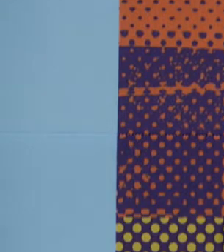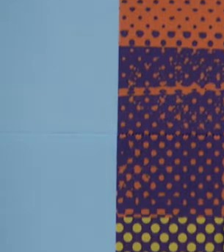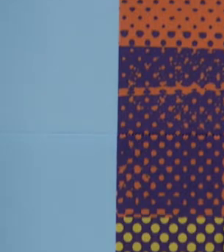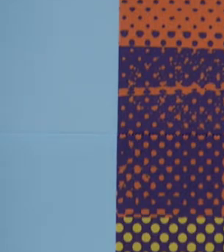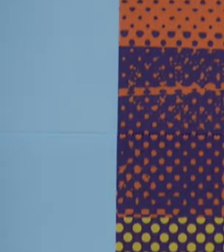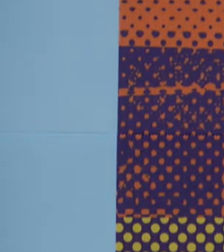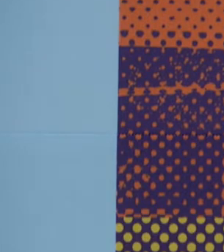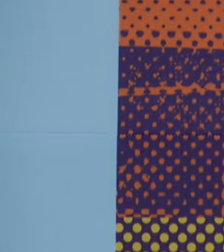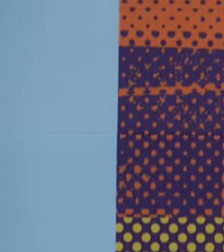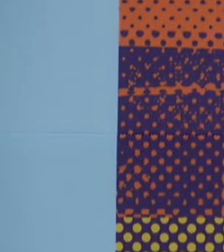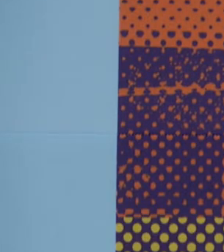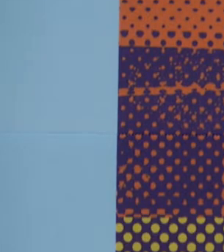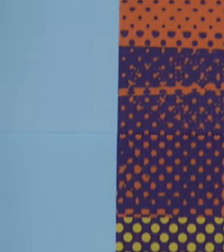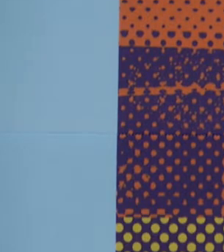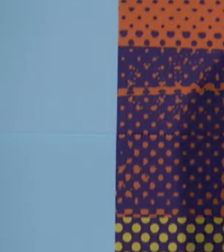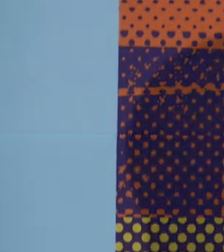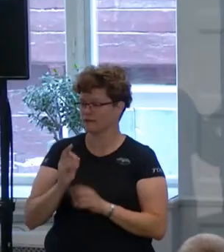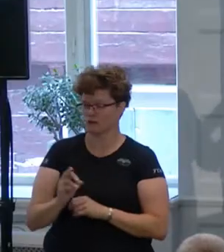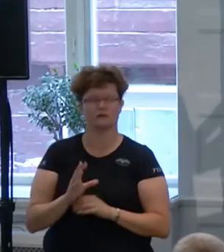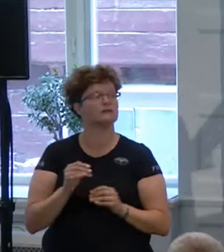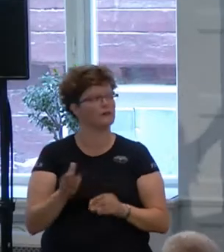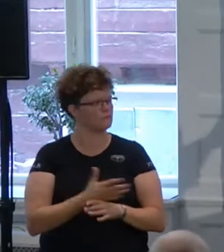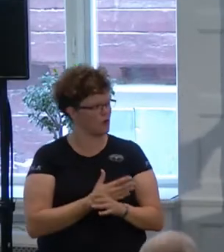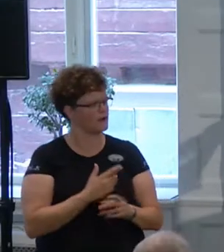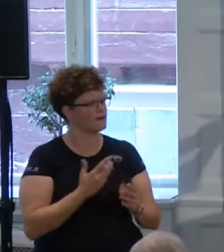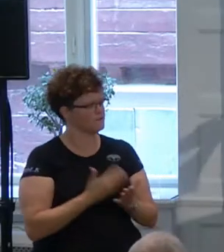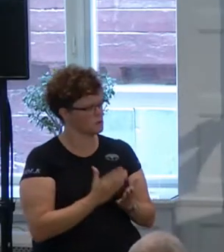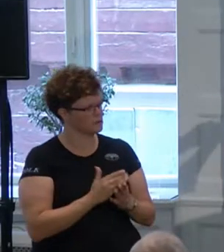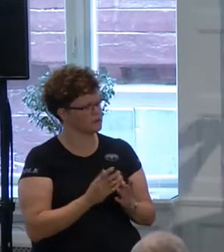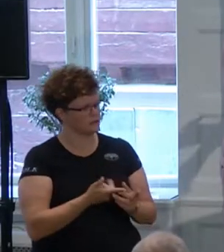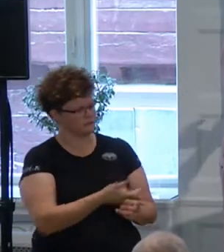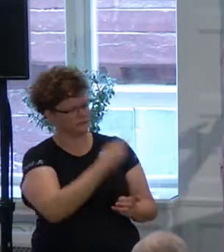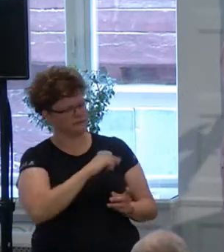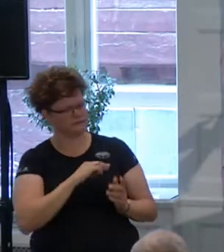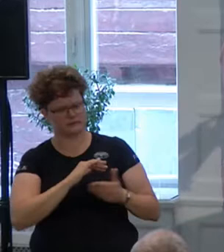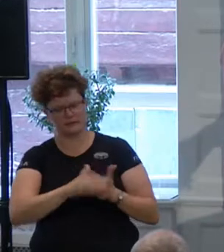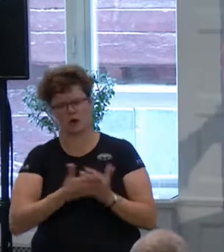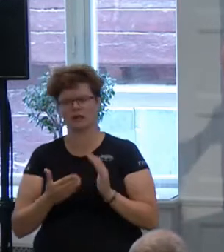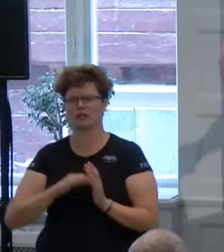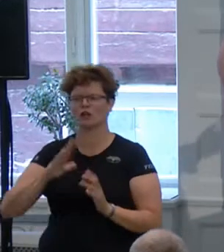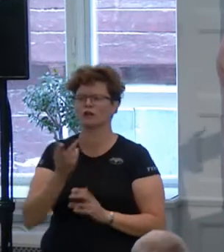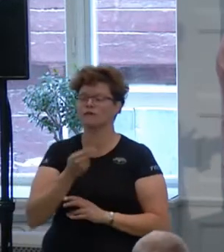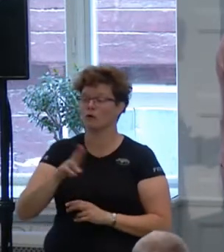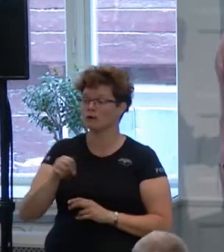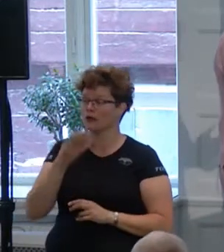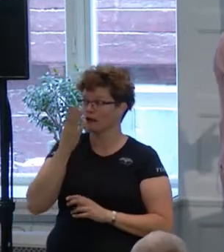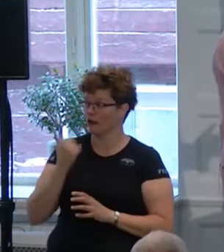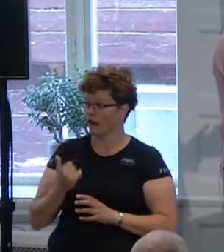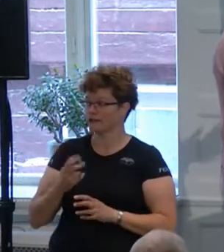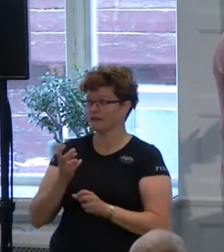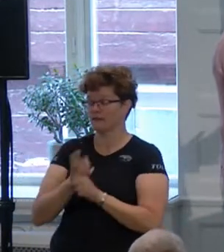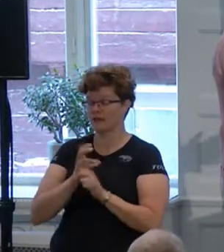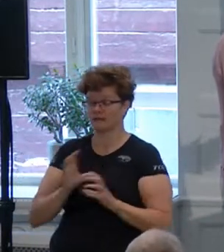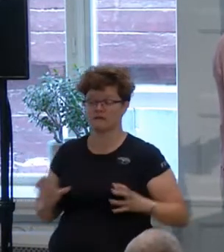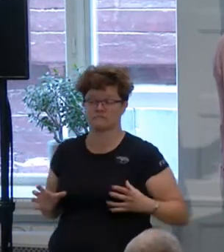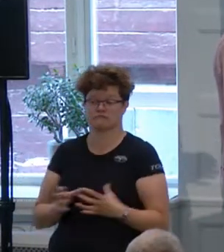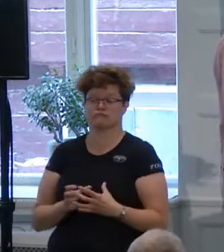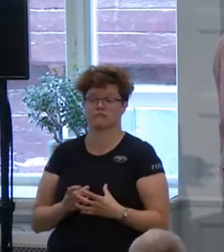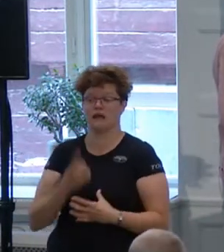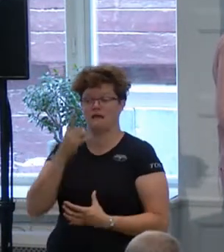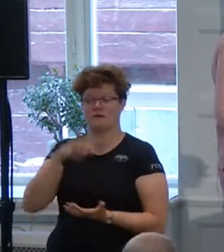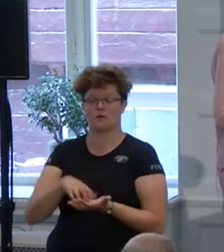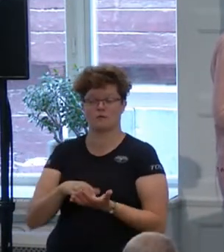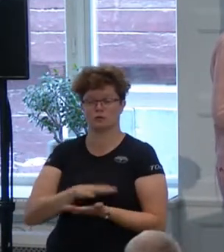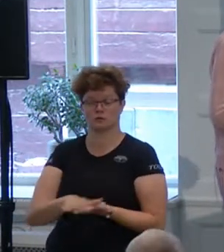barns liv på 2,5 år? Innan vi går över till det så vill jag bara bolla tillbaka till Yvonne. Skulle vi kunna slå samman, testa i